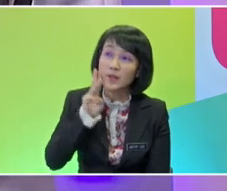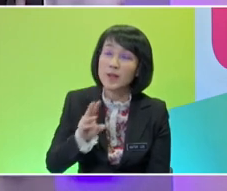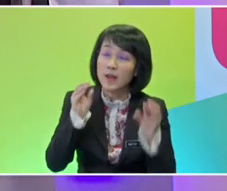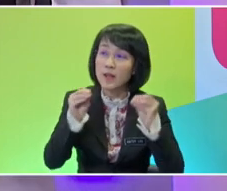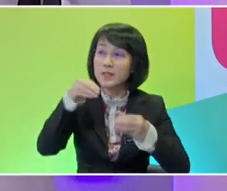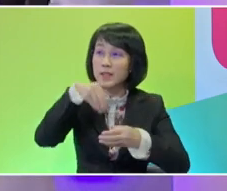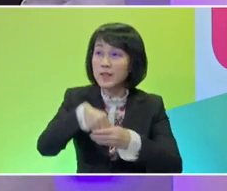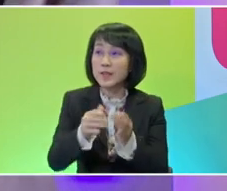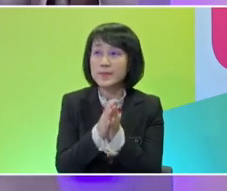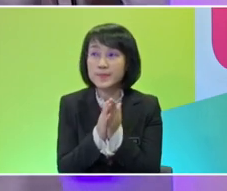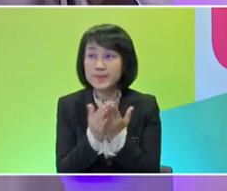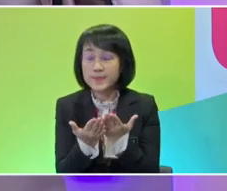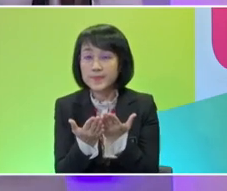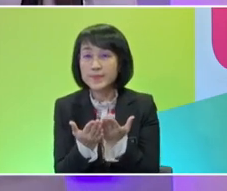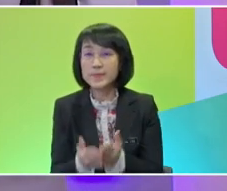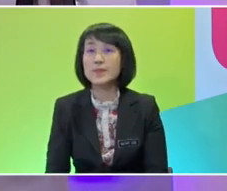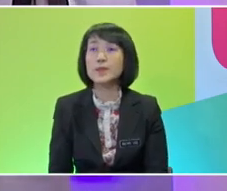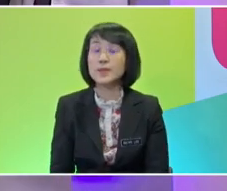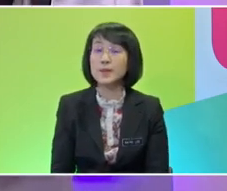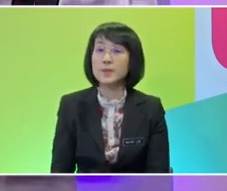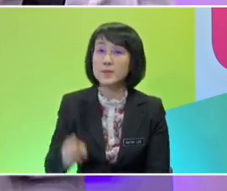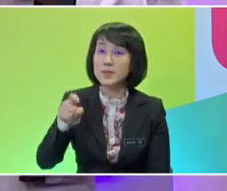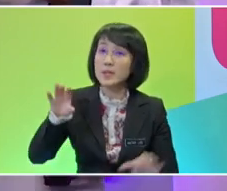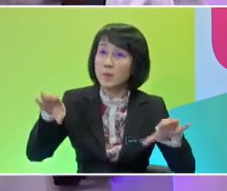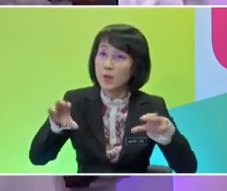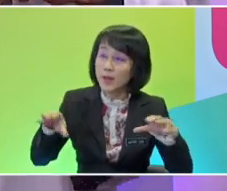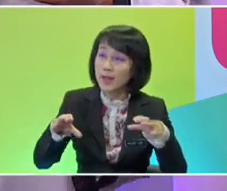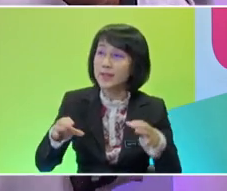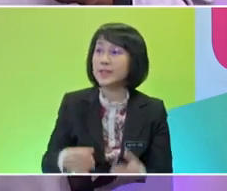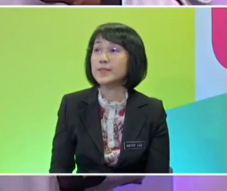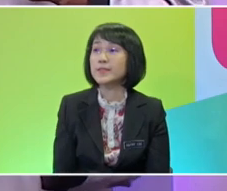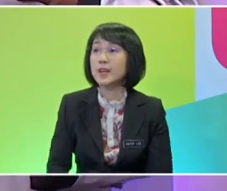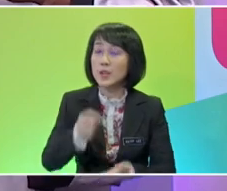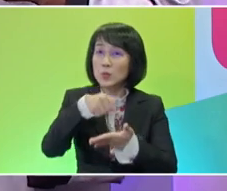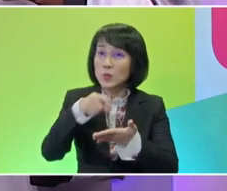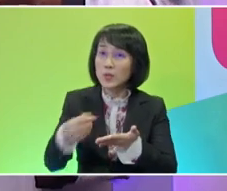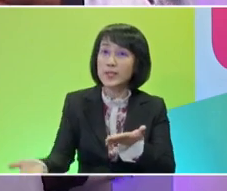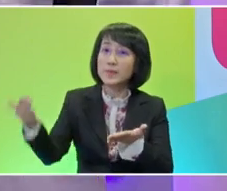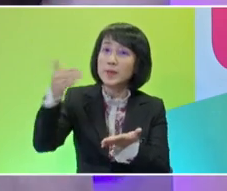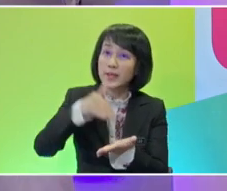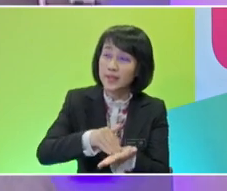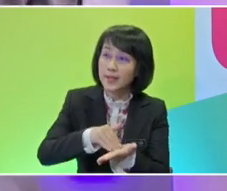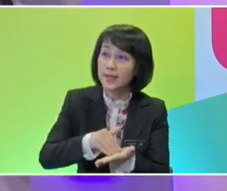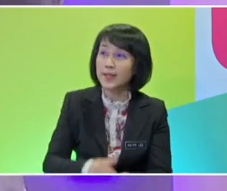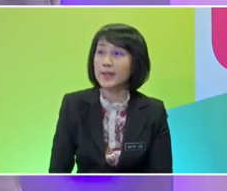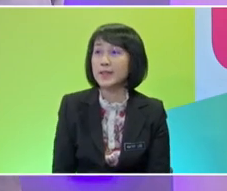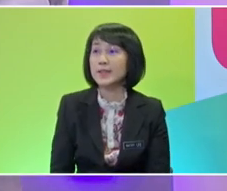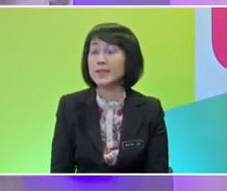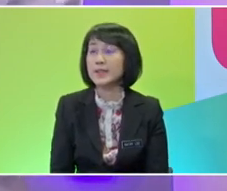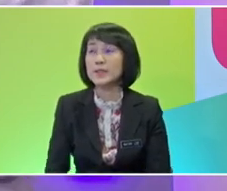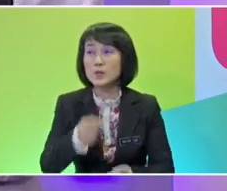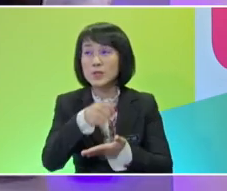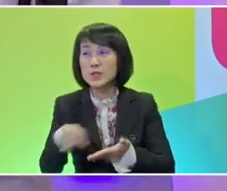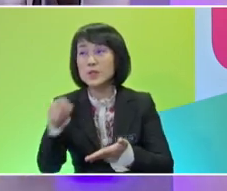jadi Waduh lapar eee penuduh kemudian tulis balik ah tulis lafal tulis tulis